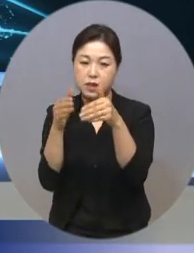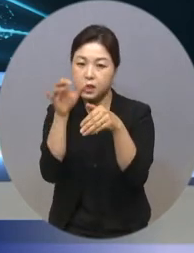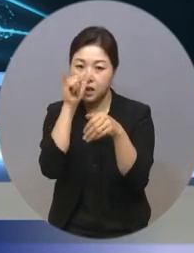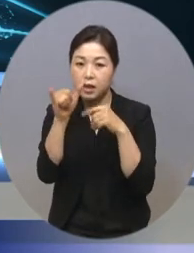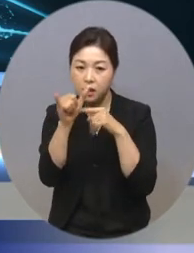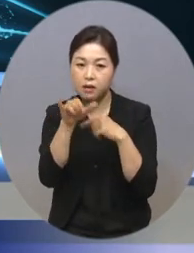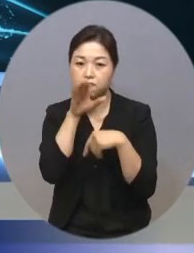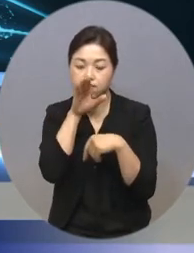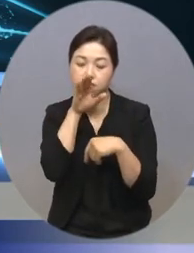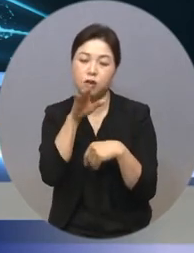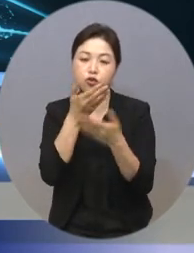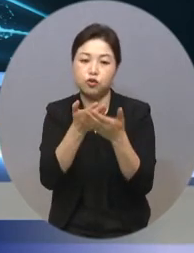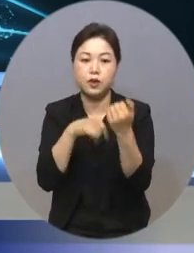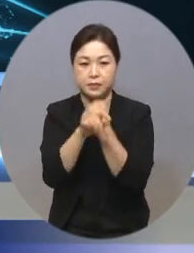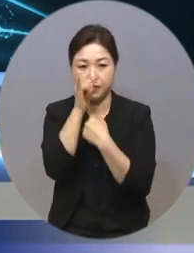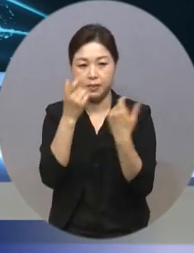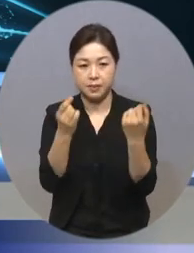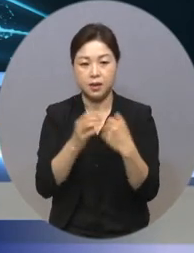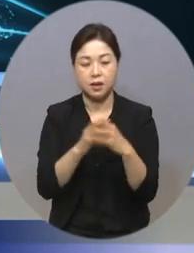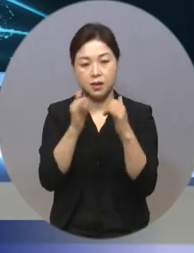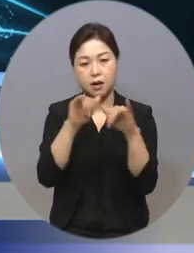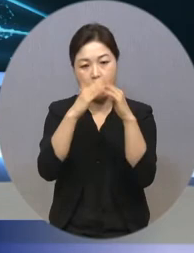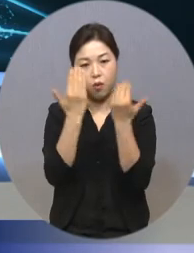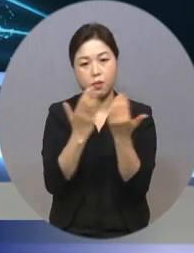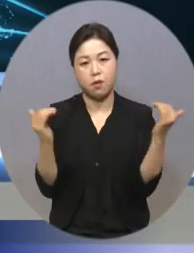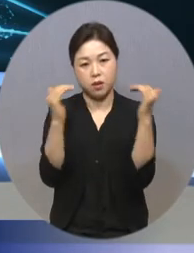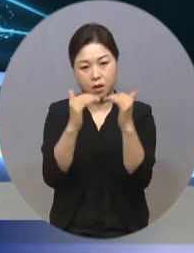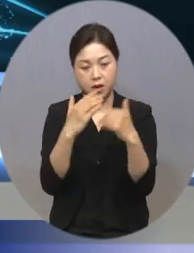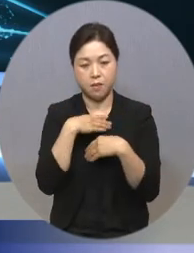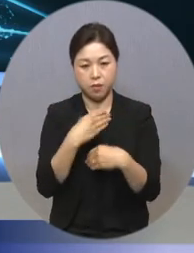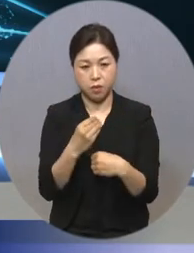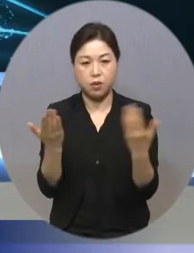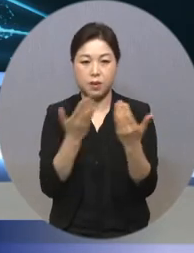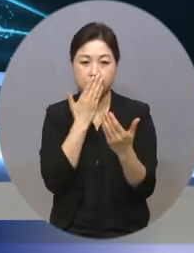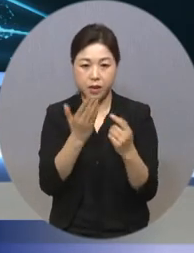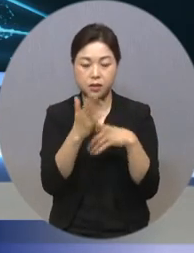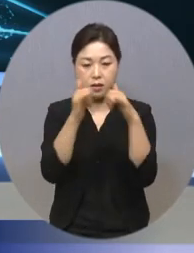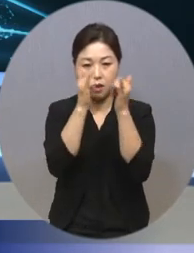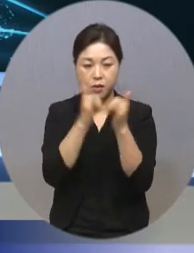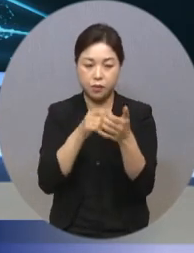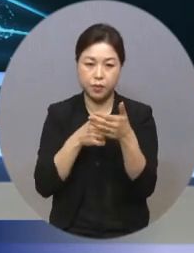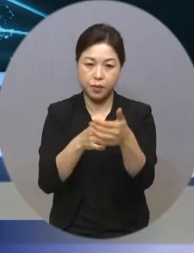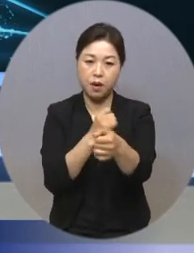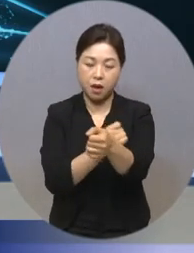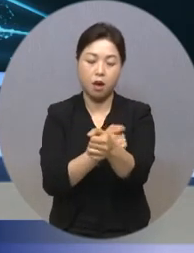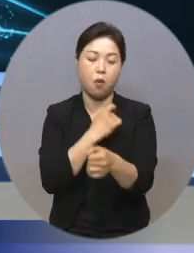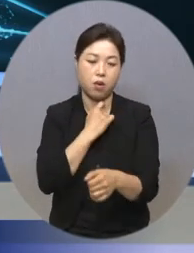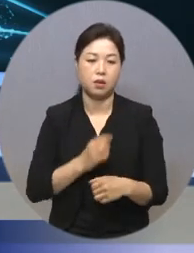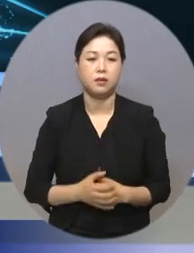있습니다. 누구나 평등하게 마음 놓고 일할 수 있는 사회로 나아가는 계기가 되길